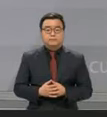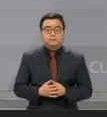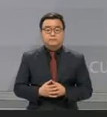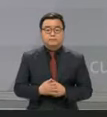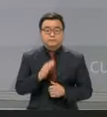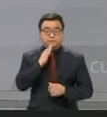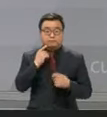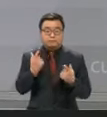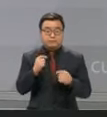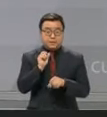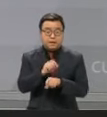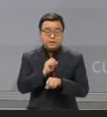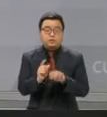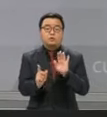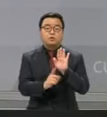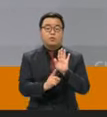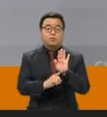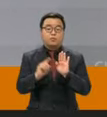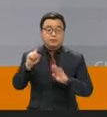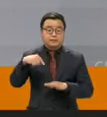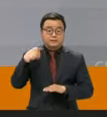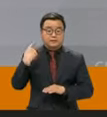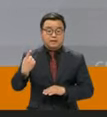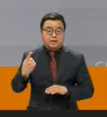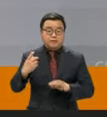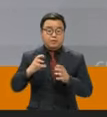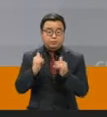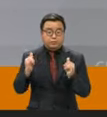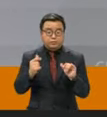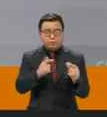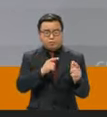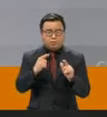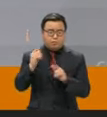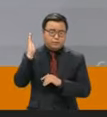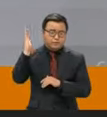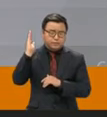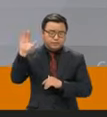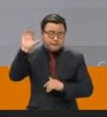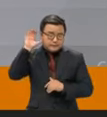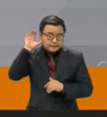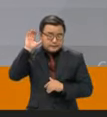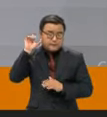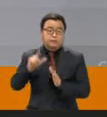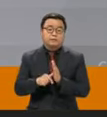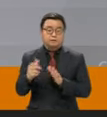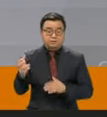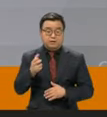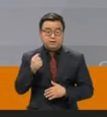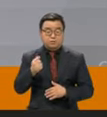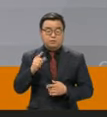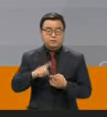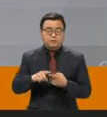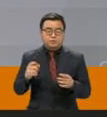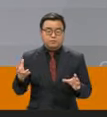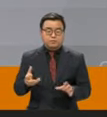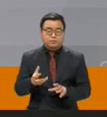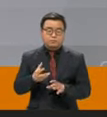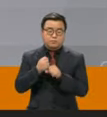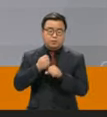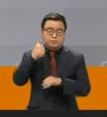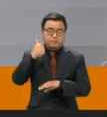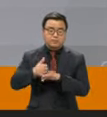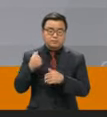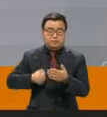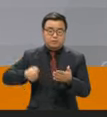이렇게 행정예고가 나가고 나면 정부는 국민들의 다양한 의견을 듣습니다. 그리고 그 의견을 모아 최종 결정을